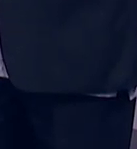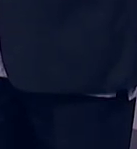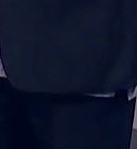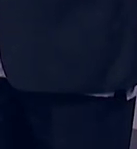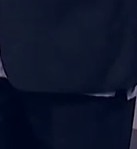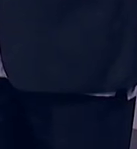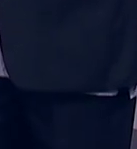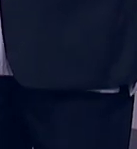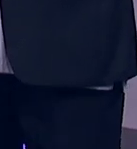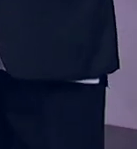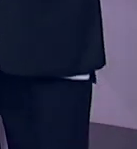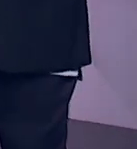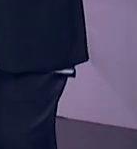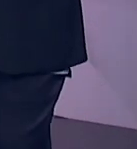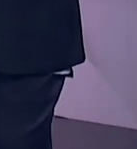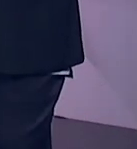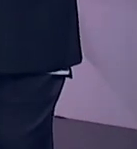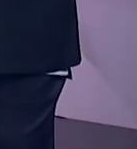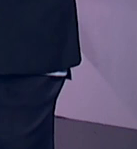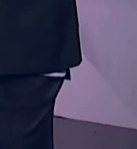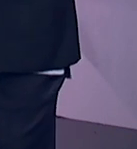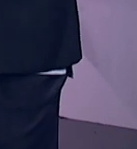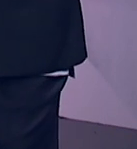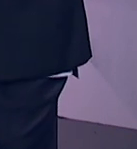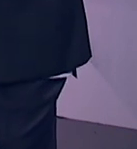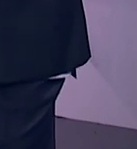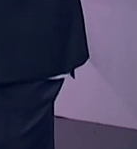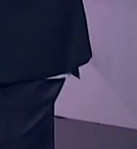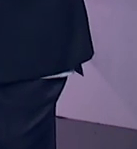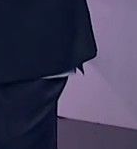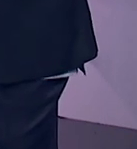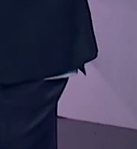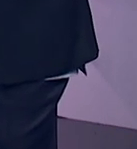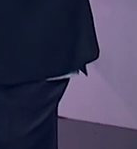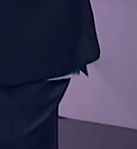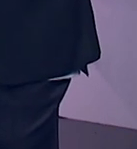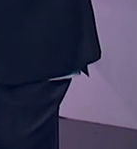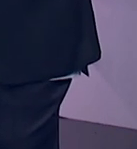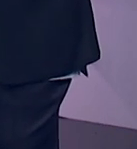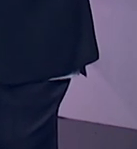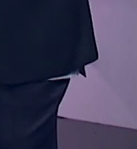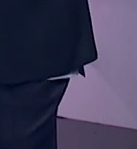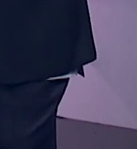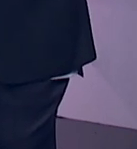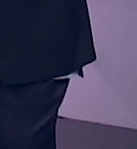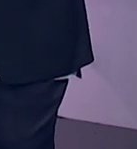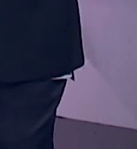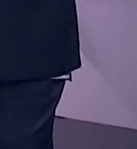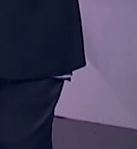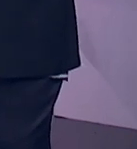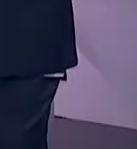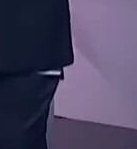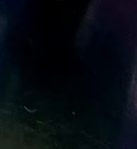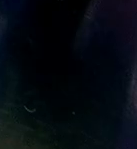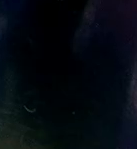tidak? Betul jawapannya, hukumannya adalah wajib. Jangan lupa bagi seekor kumbang untuk Hakimi. Itu